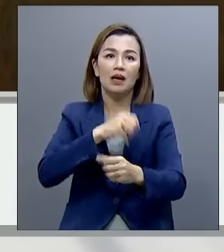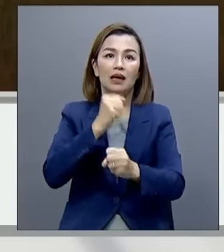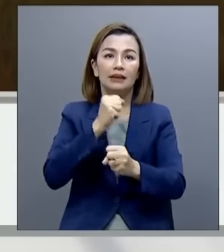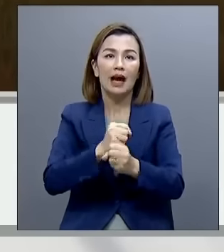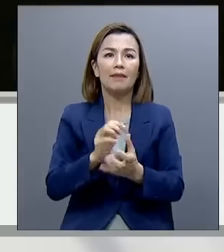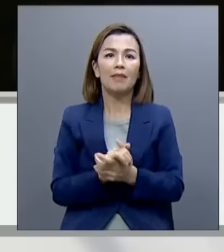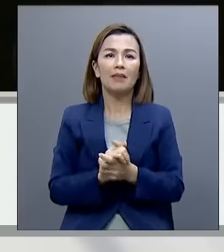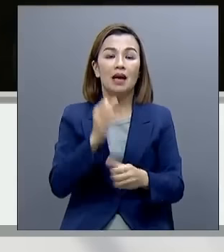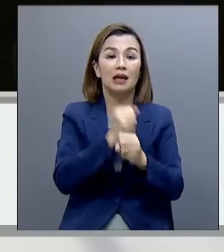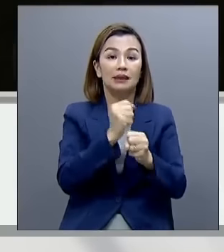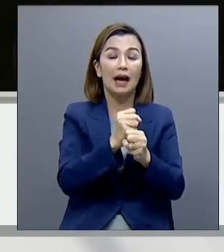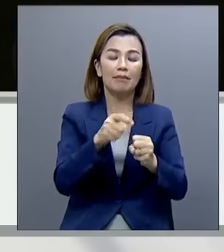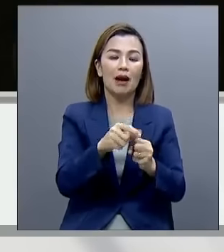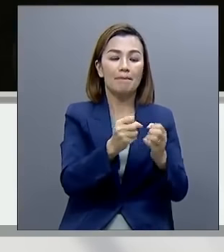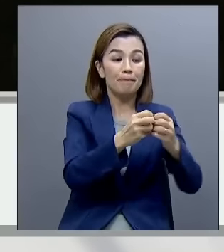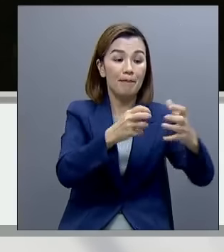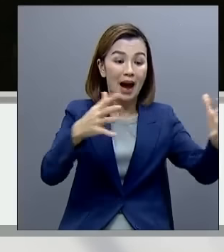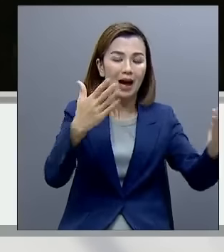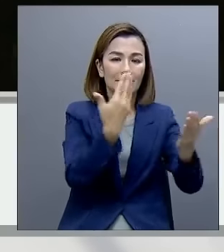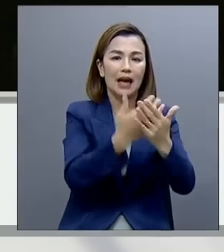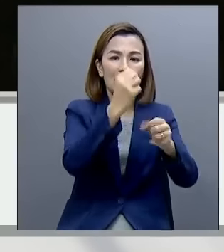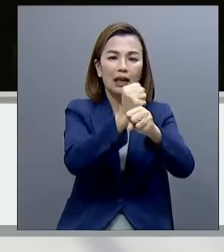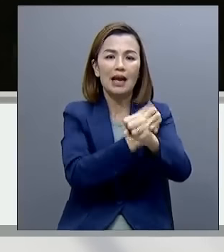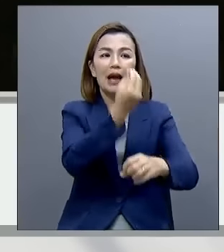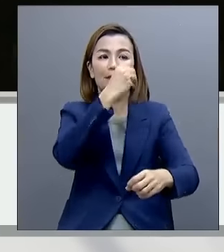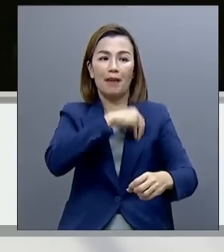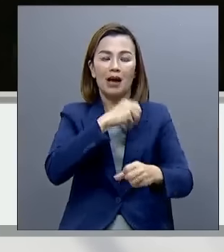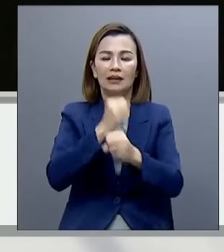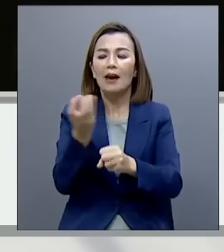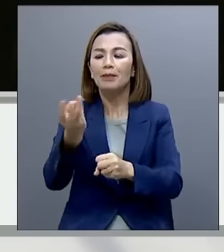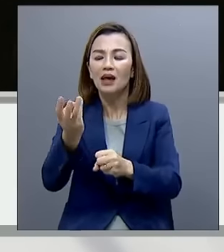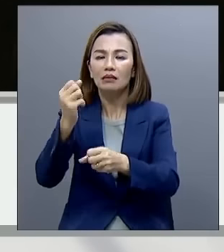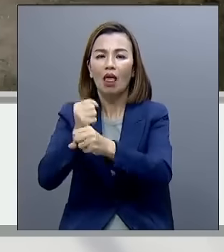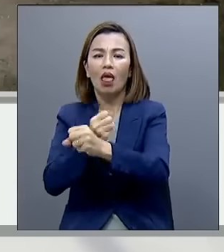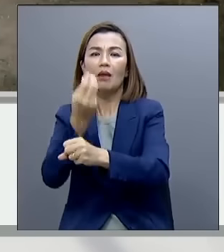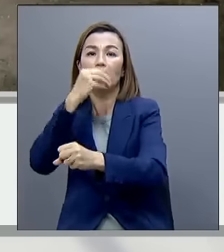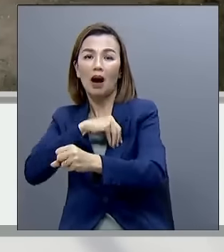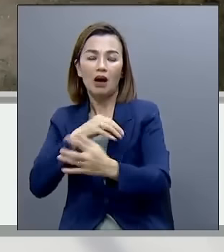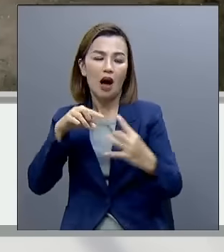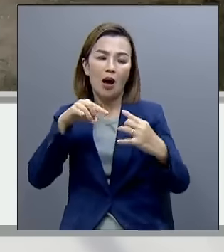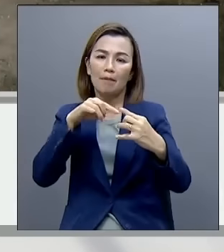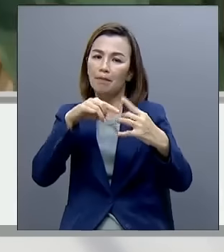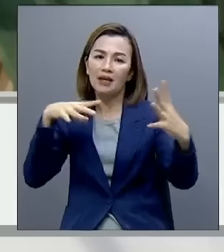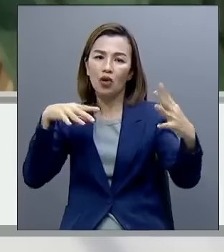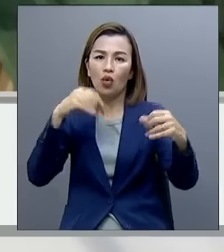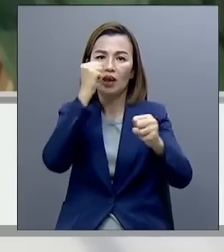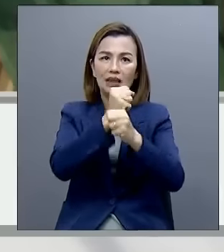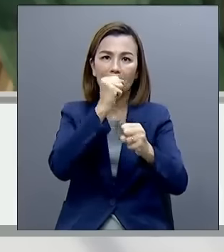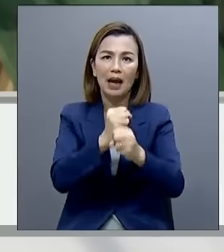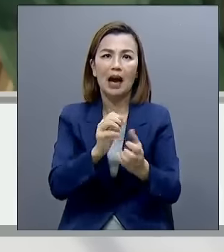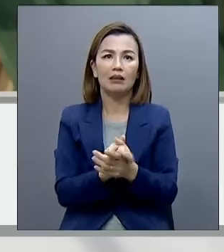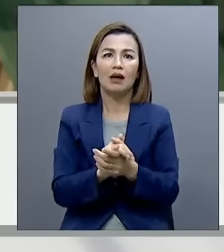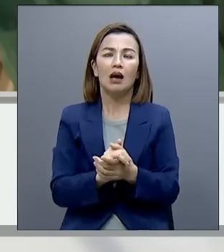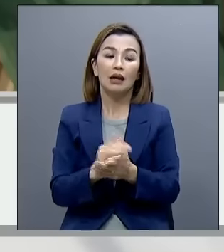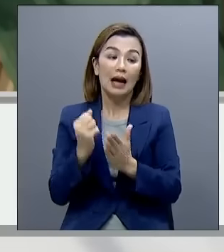ายชิ้นทำมากได้มากทำน้อยได้น้อยนอกจากจะไม่เข้ากับนิยามลูกจ้างของกรมแรงงานเรื่องการชดเชยก็ไม่เทียบเท่ากับแรงง